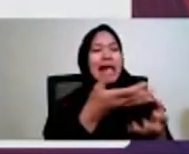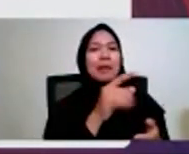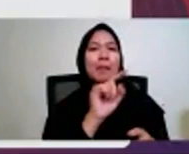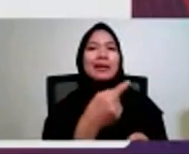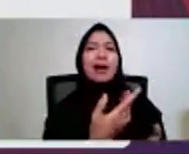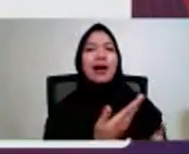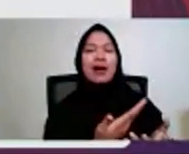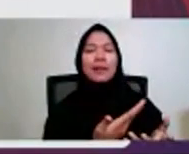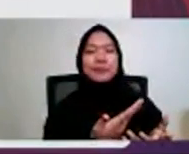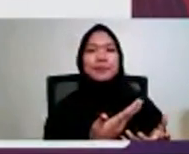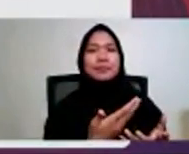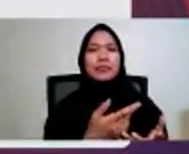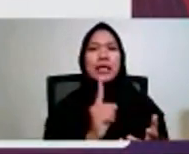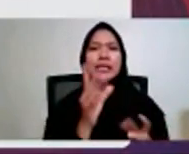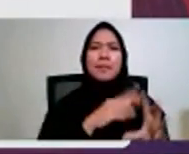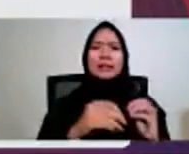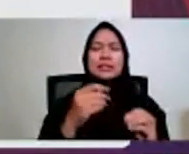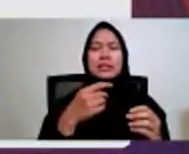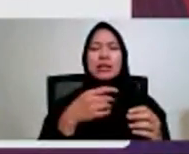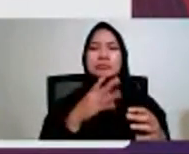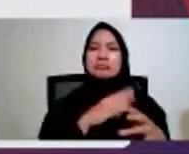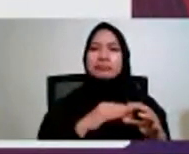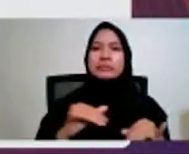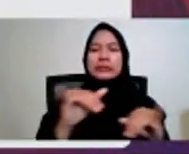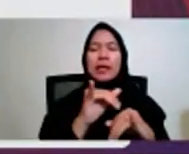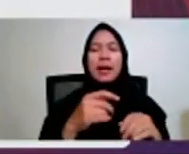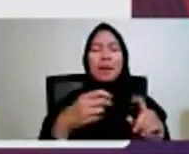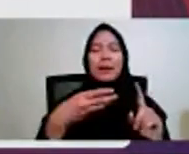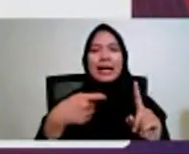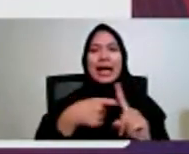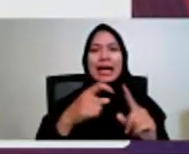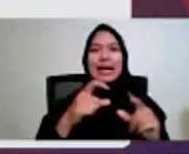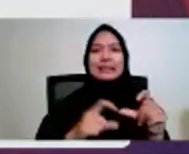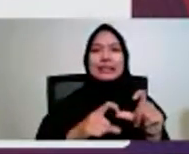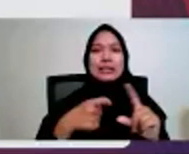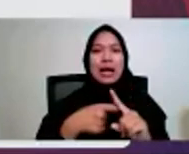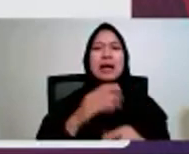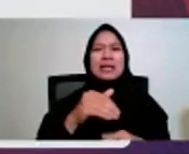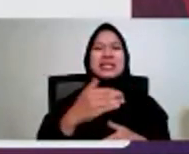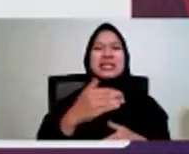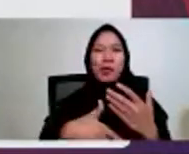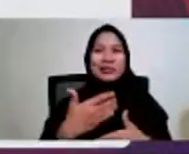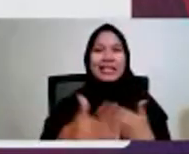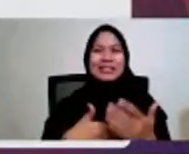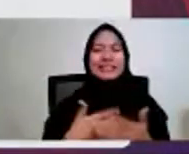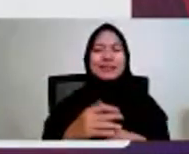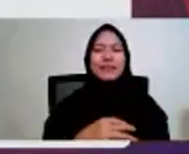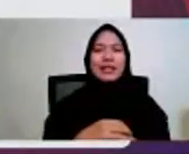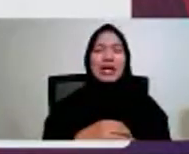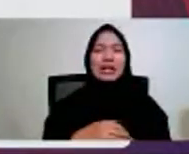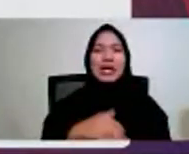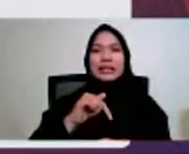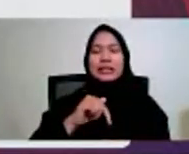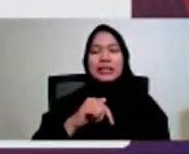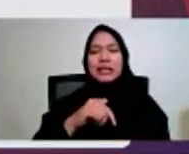dibahas di dengan KMU itu eh itu masih dalam proses meski emas hilang ya Ini